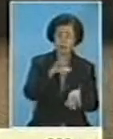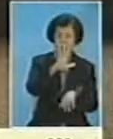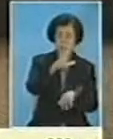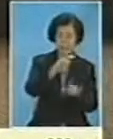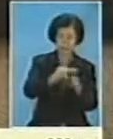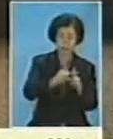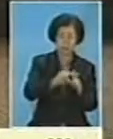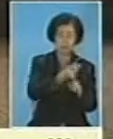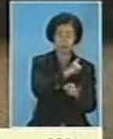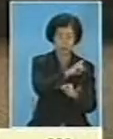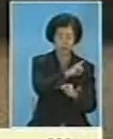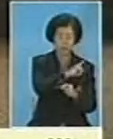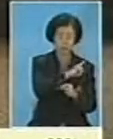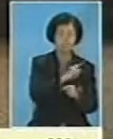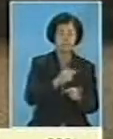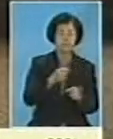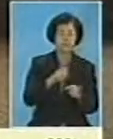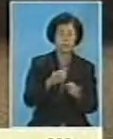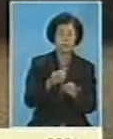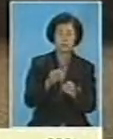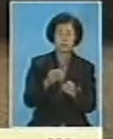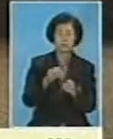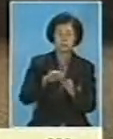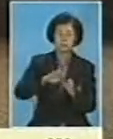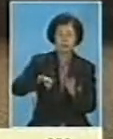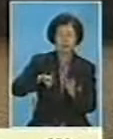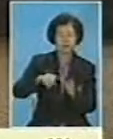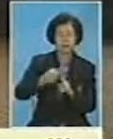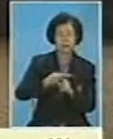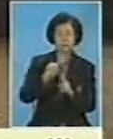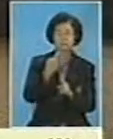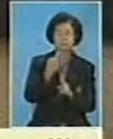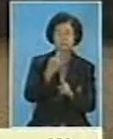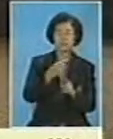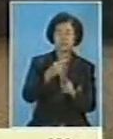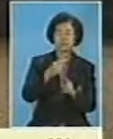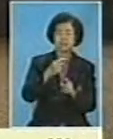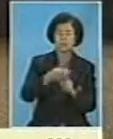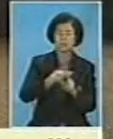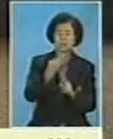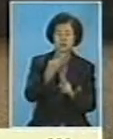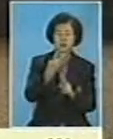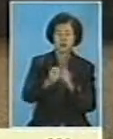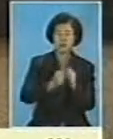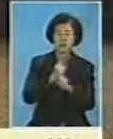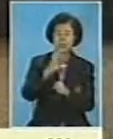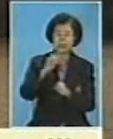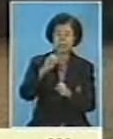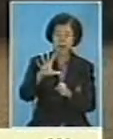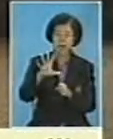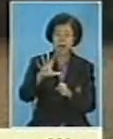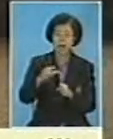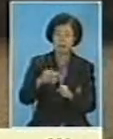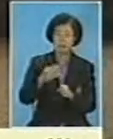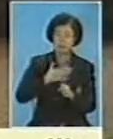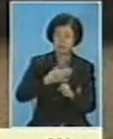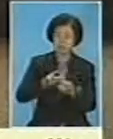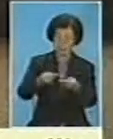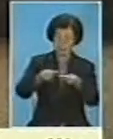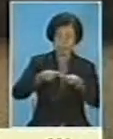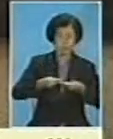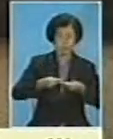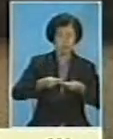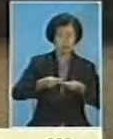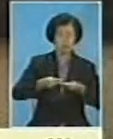อบหลังจากเดือนกุมภาพันธ์2555เป็นต้นมาผมได้รับมอบหมายให้ดูแลเฉพาะกรมท